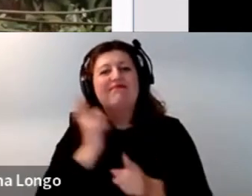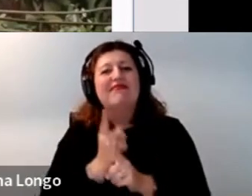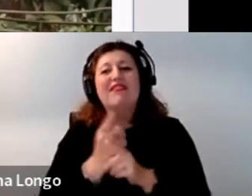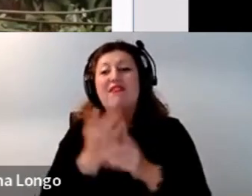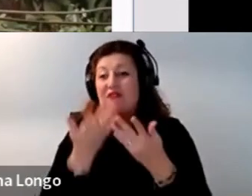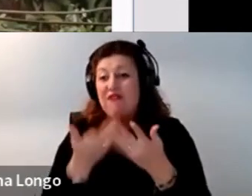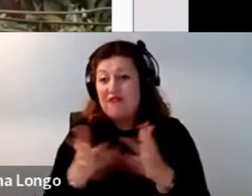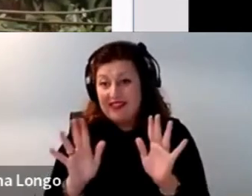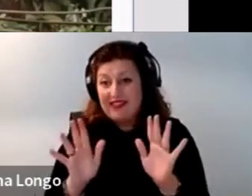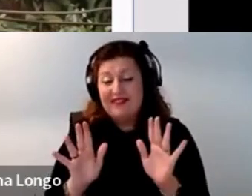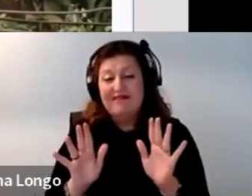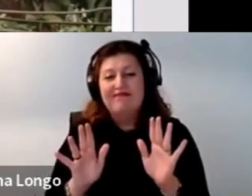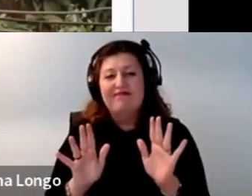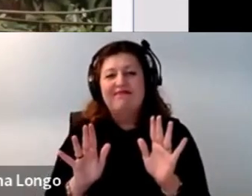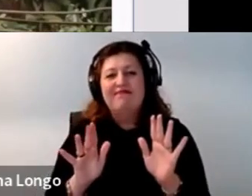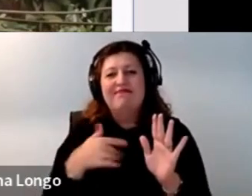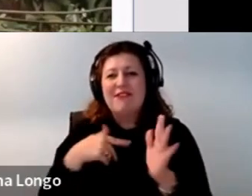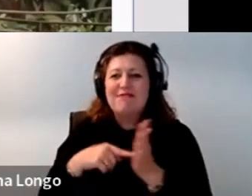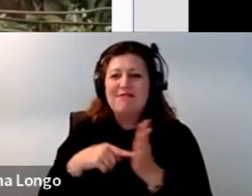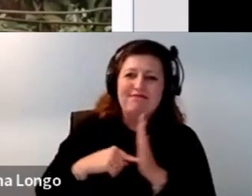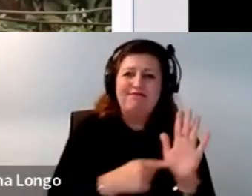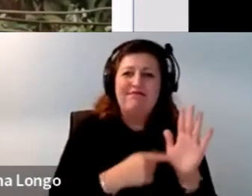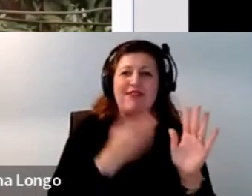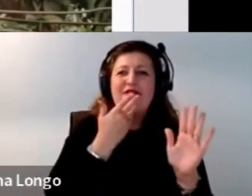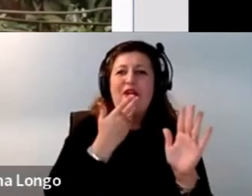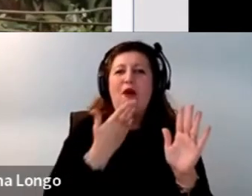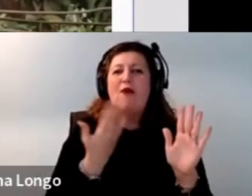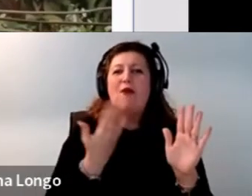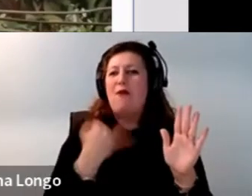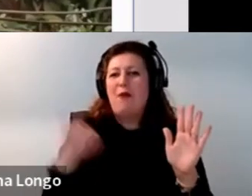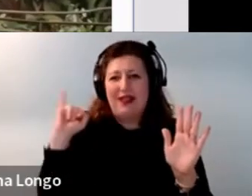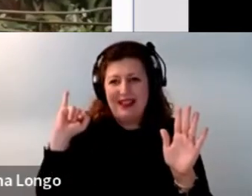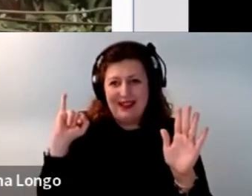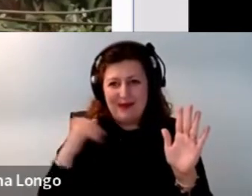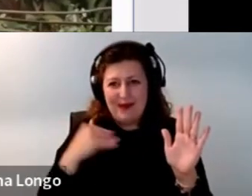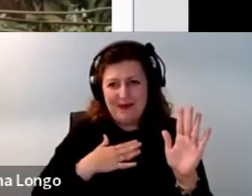conclusione, vi mostro, anzi chiudo con questo.